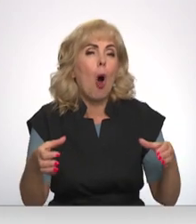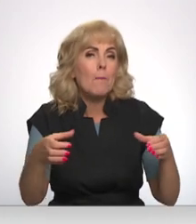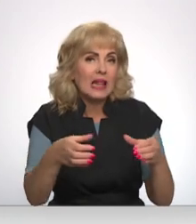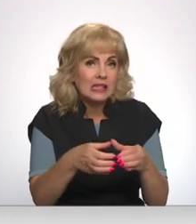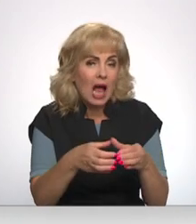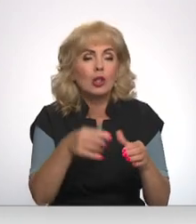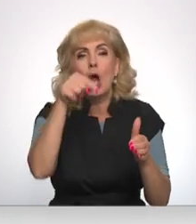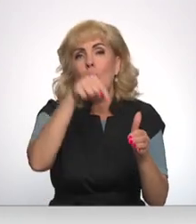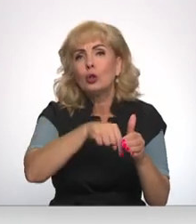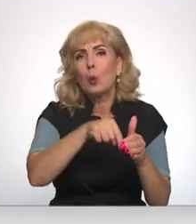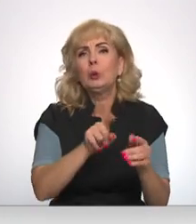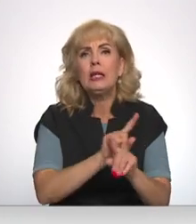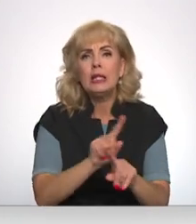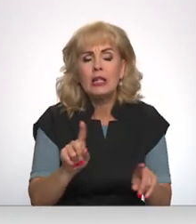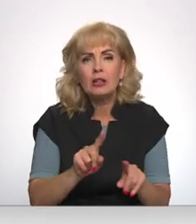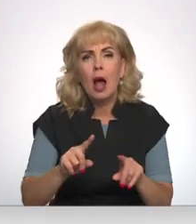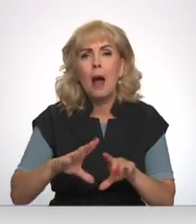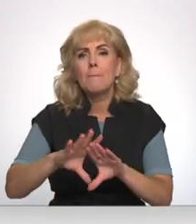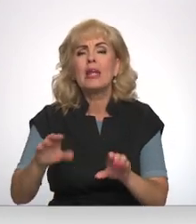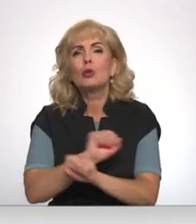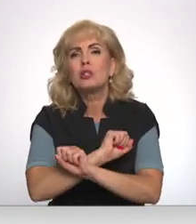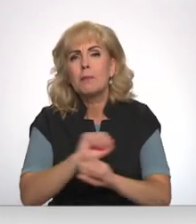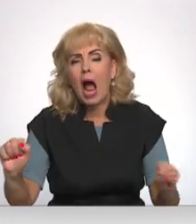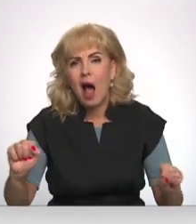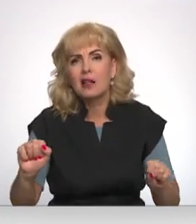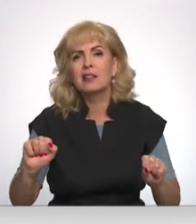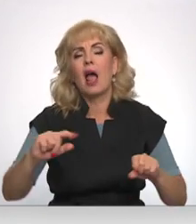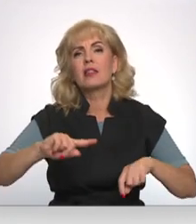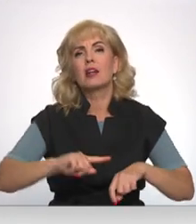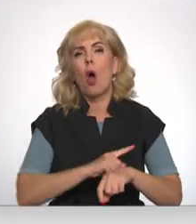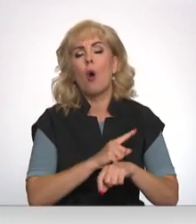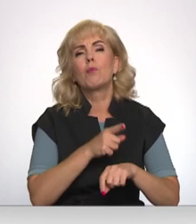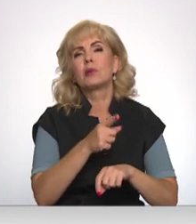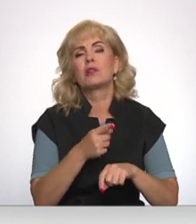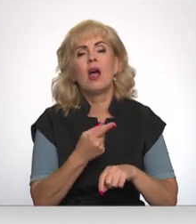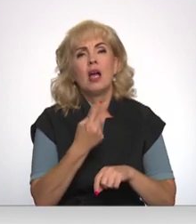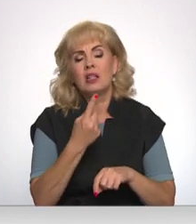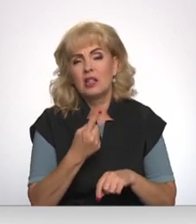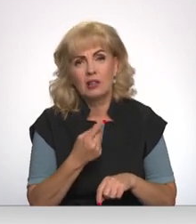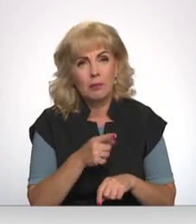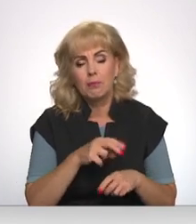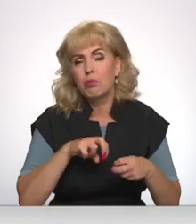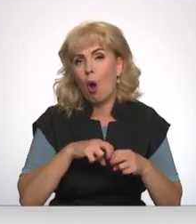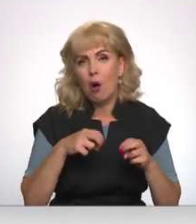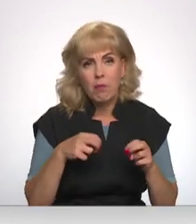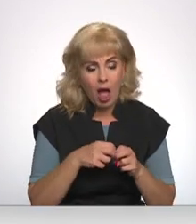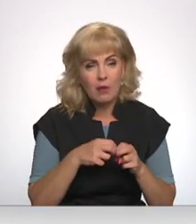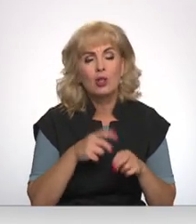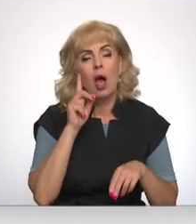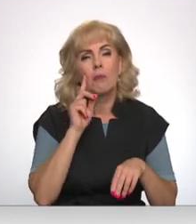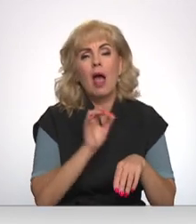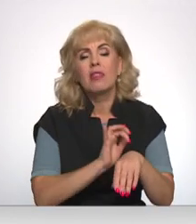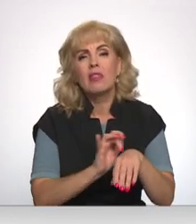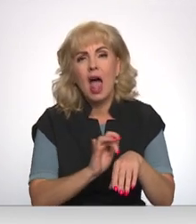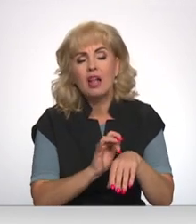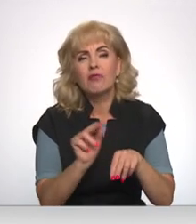ir mīnu traumas, sprādzienu traumu radītas sekas, kur nepieciešamas nervu